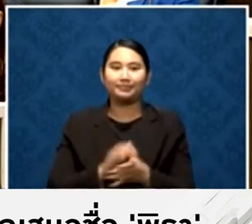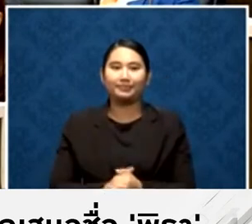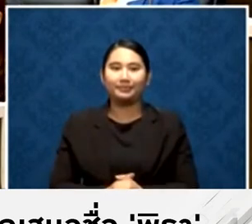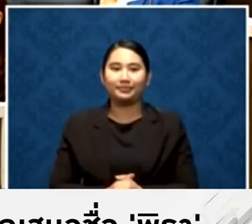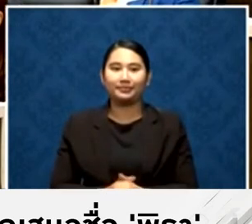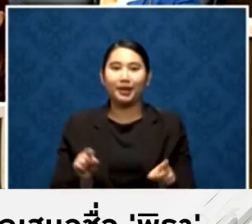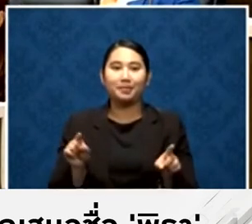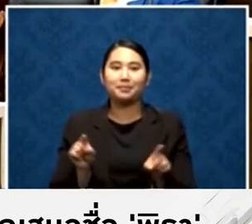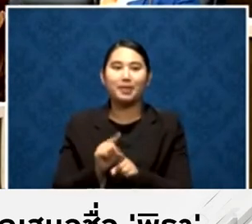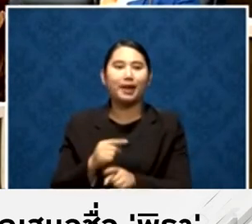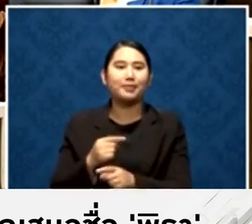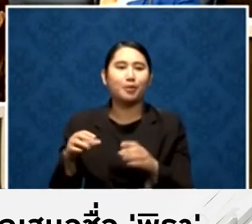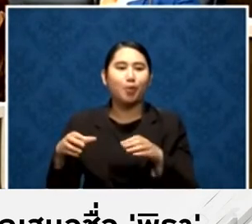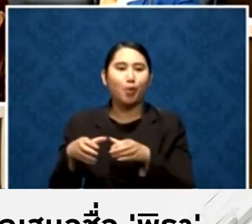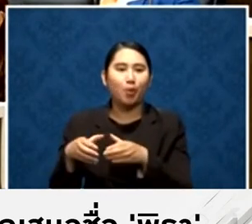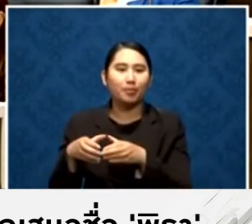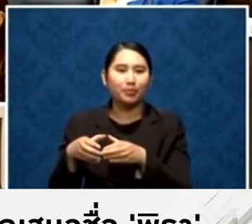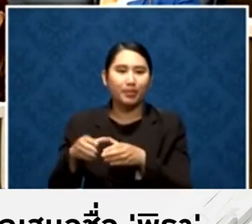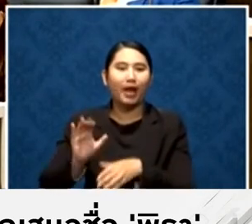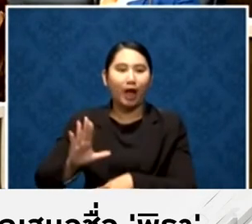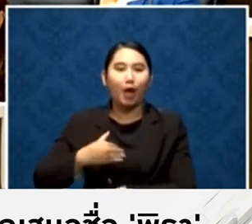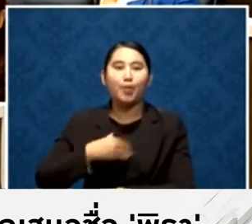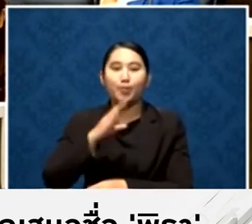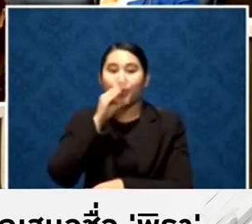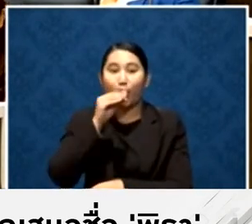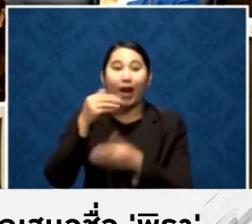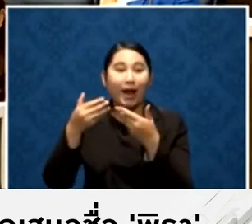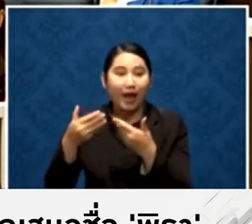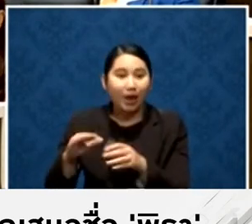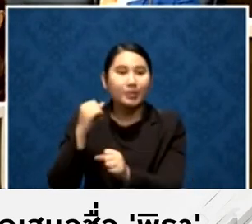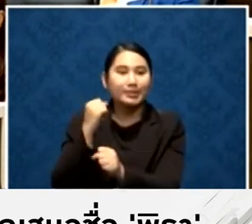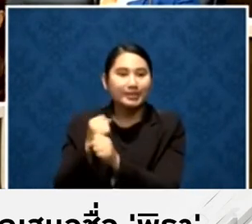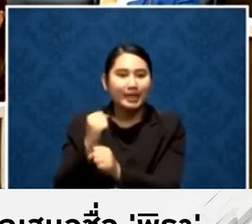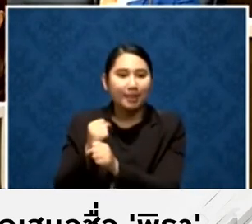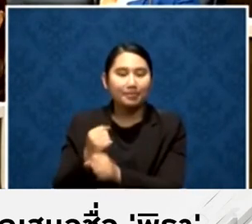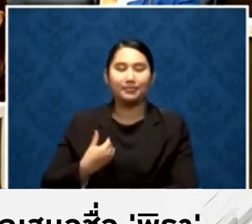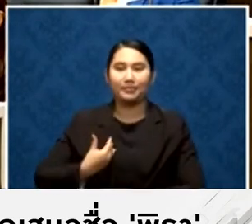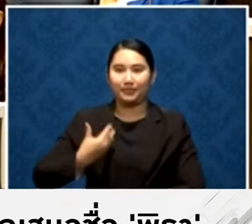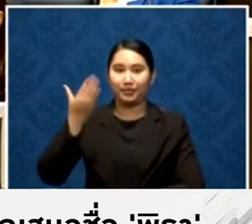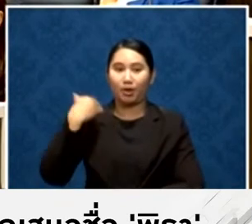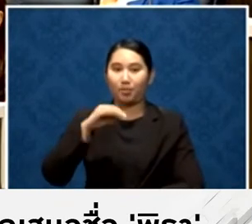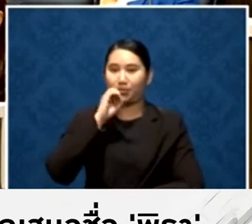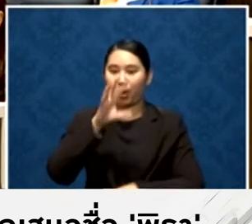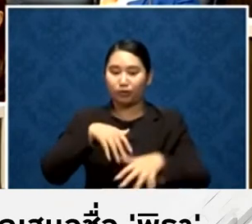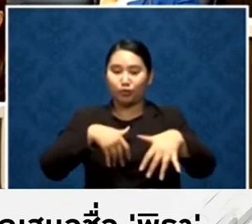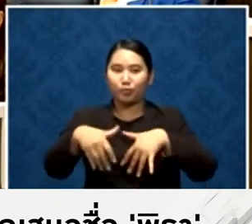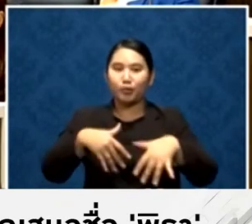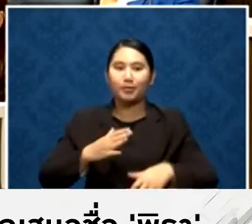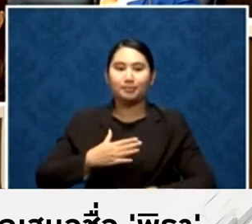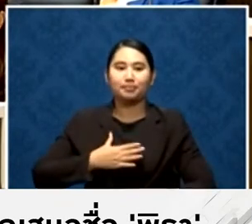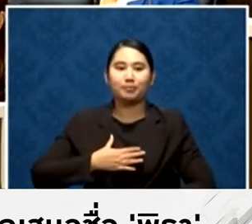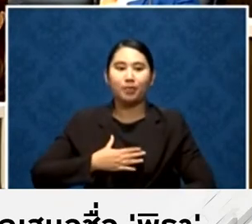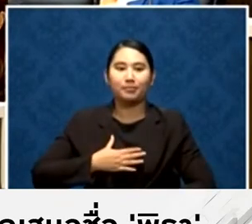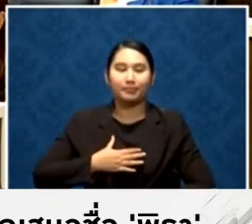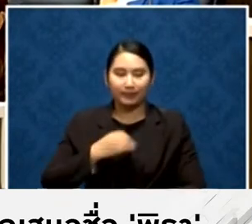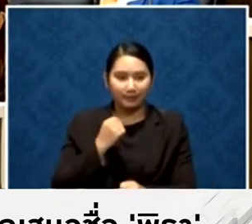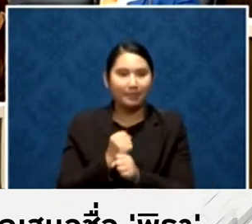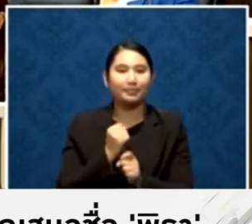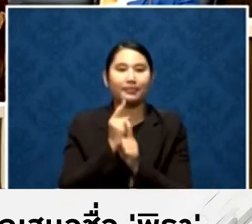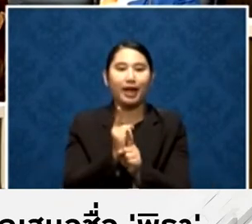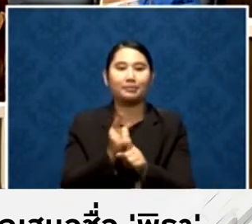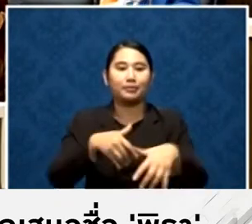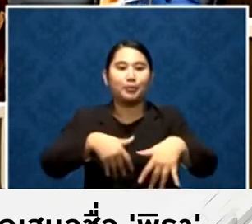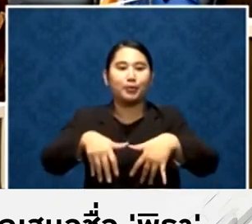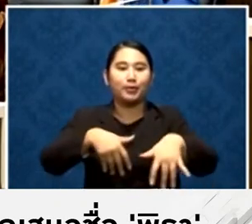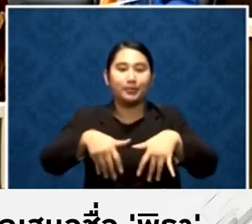ของปี53ไปขึ้นศาลอาญาระหว่างประเทศแล้วคุณชาดาไปอ้างอย่างนี้นะฮะคุณชาดาที่จะขวางแน่นอนมันอาจจะมีส่วน